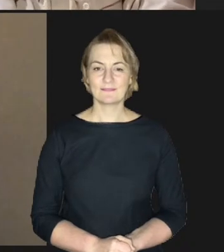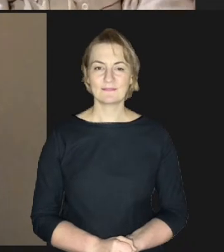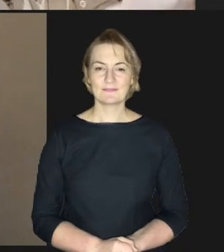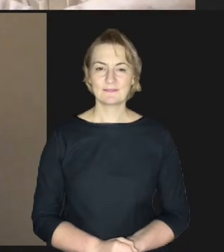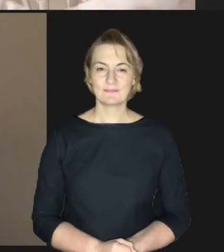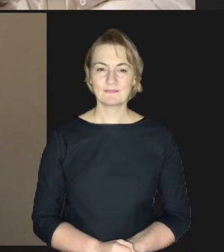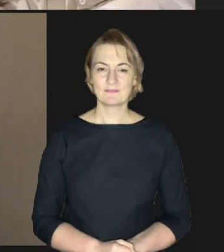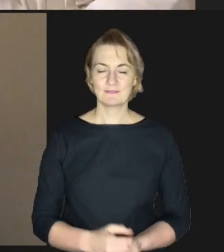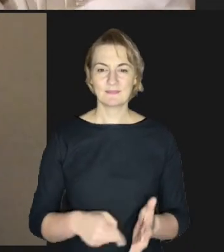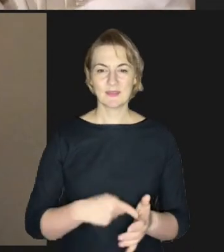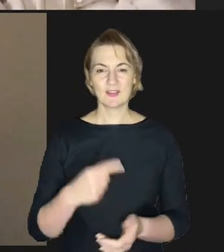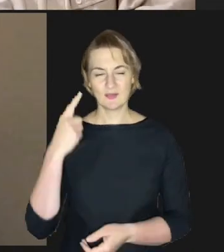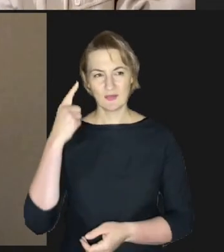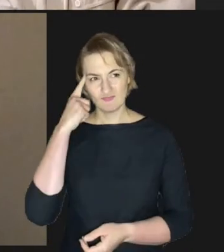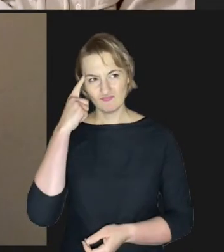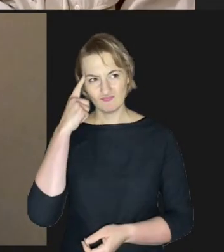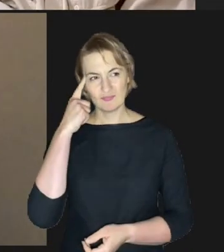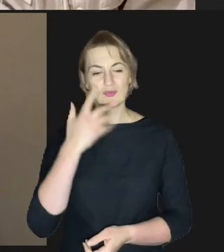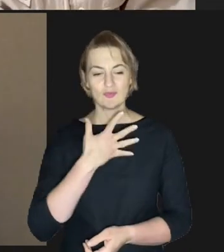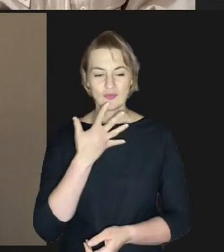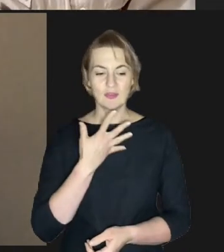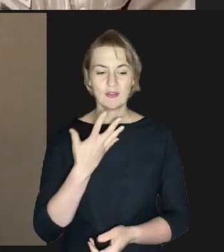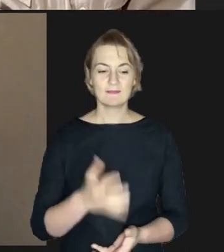tam w myślach.